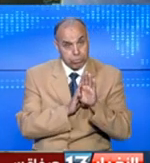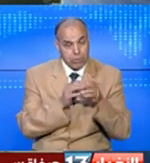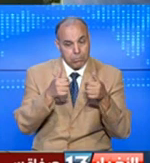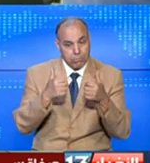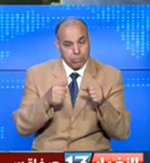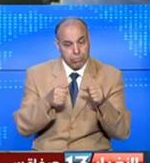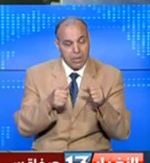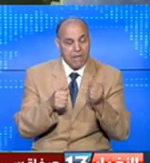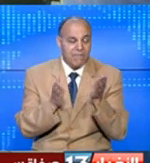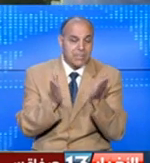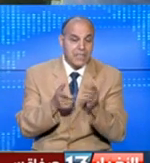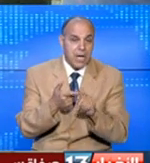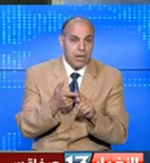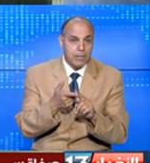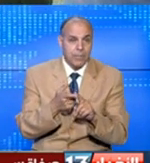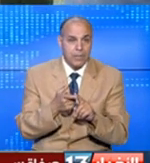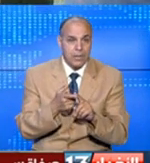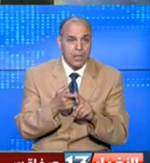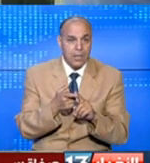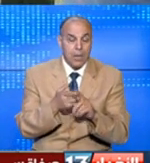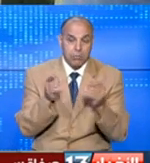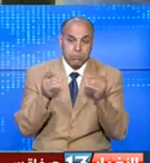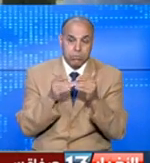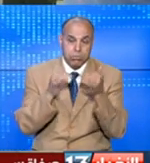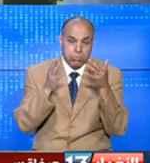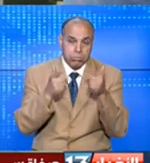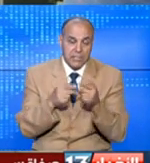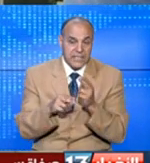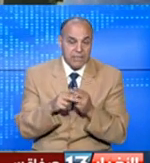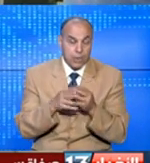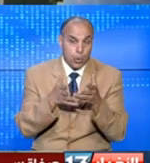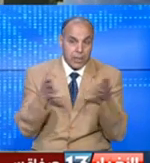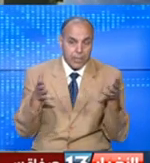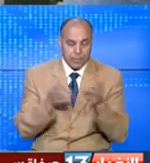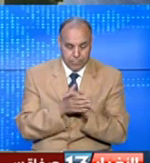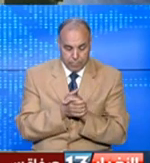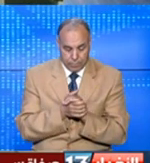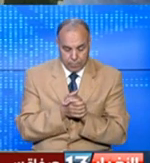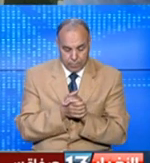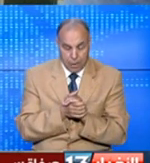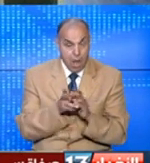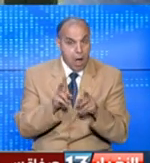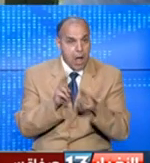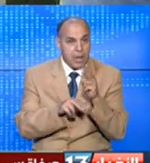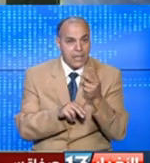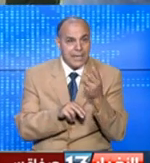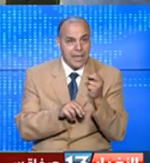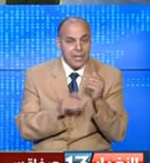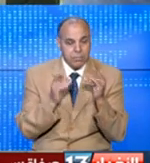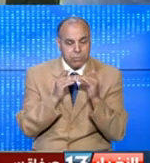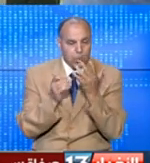احنا كما تعرف اه التقتيل اللي عندنا في كبيره تتجاوز ثلاثين